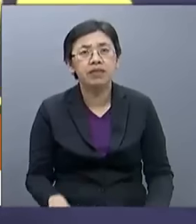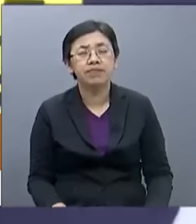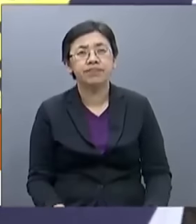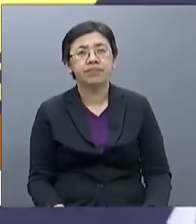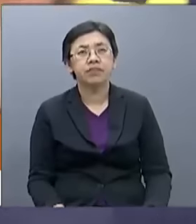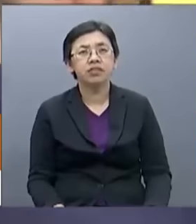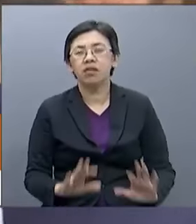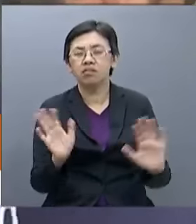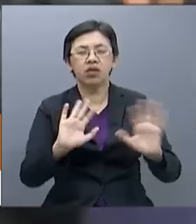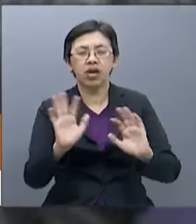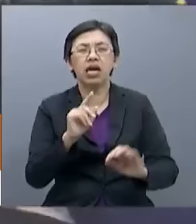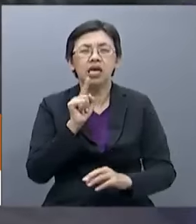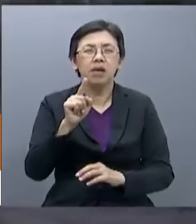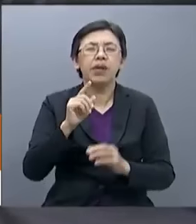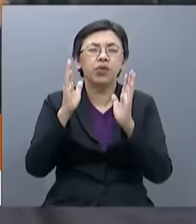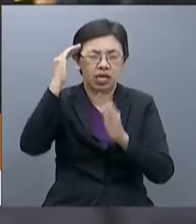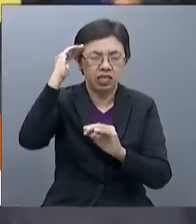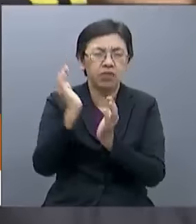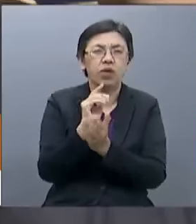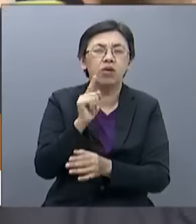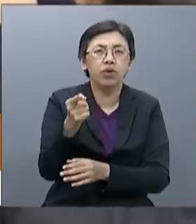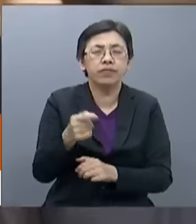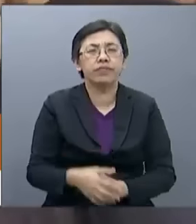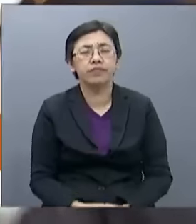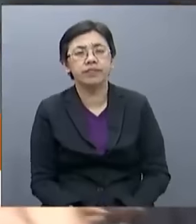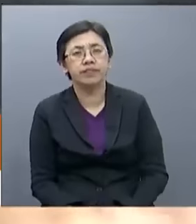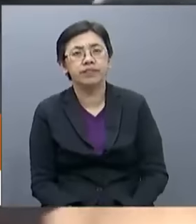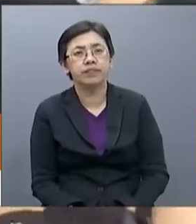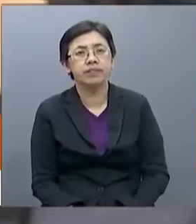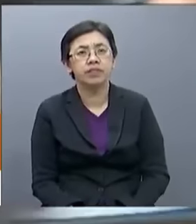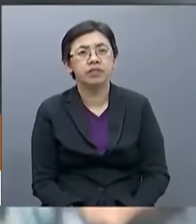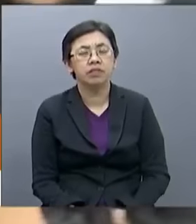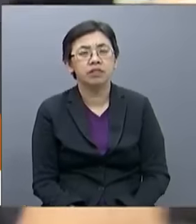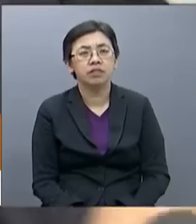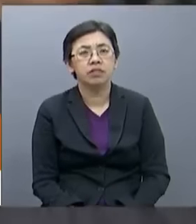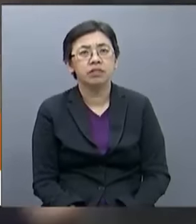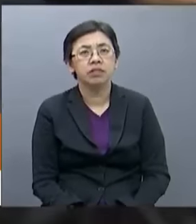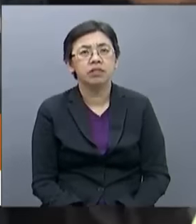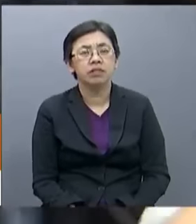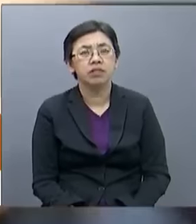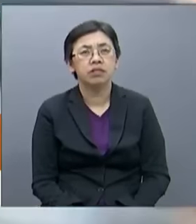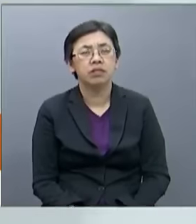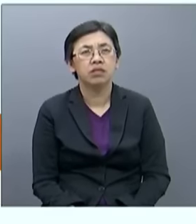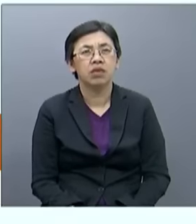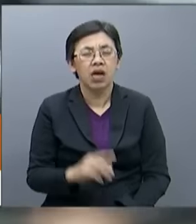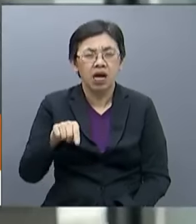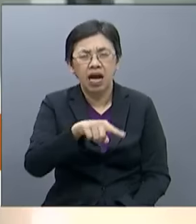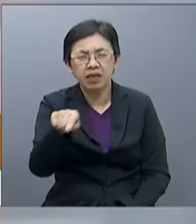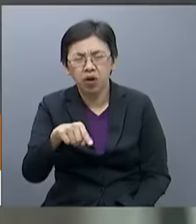การในกับเจ้าหน้าที่นะครับแต่อย่างอื่นเลยจุดประสงค์ไม่มีที่จะทำให้ใครรู้สึกไม่พอใจน